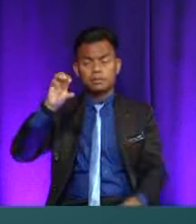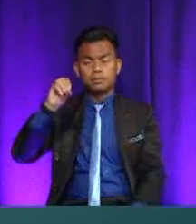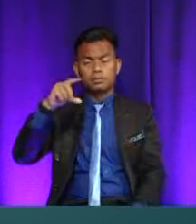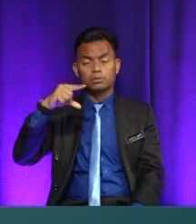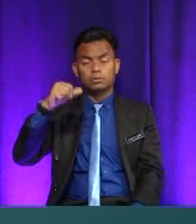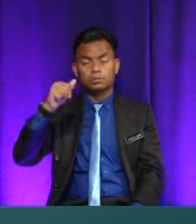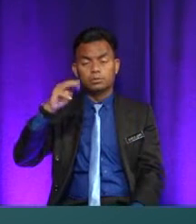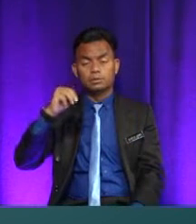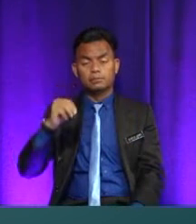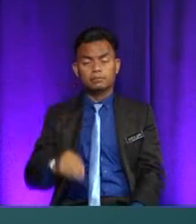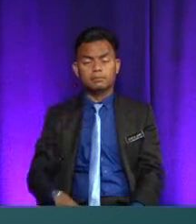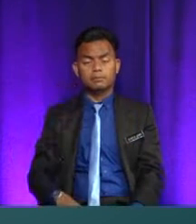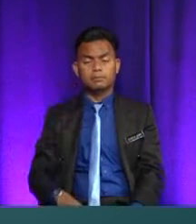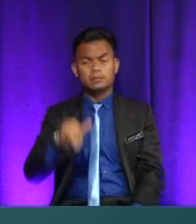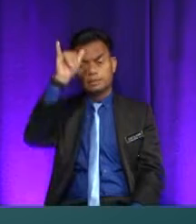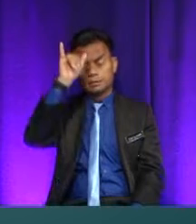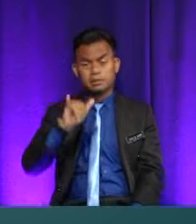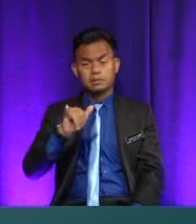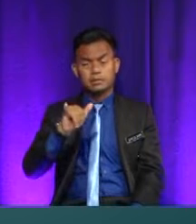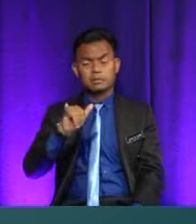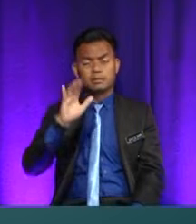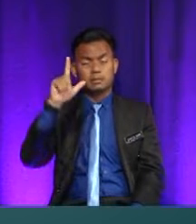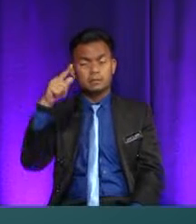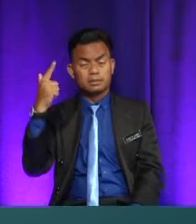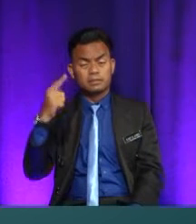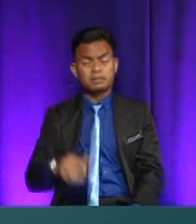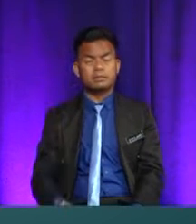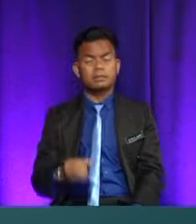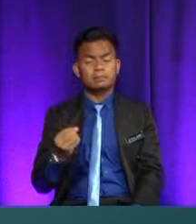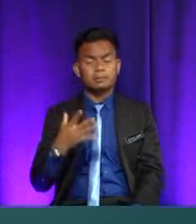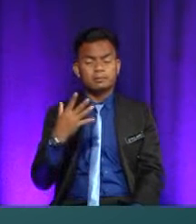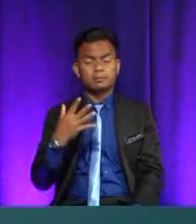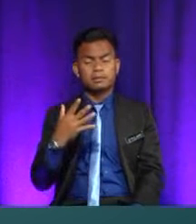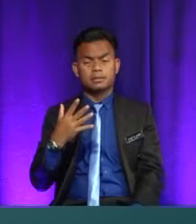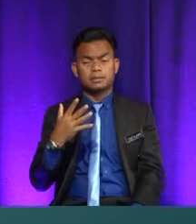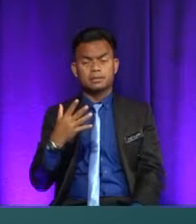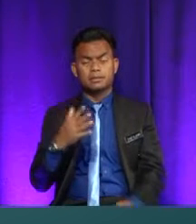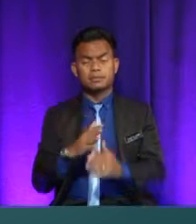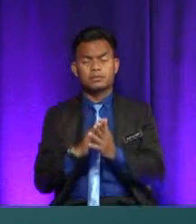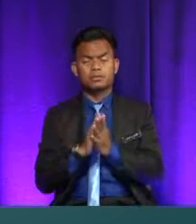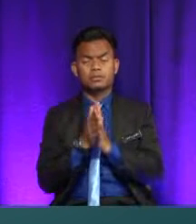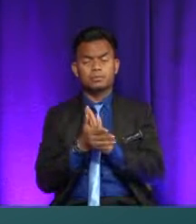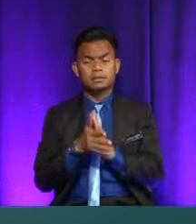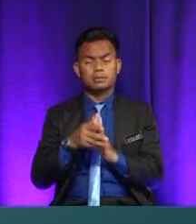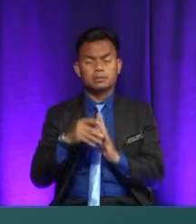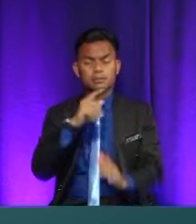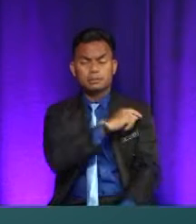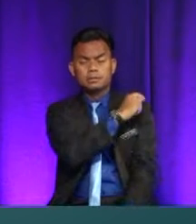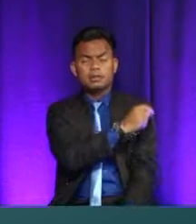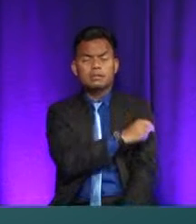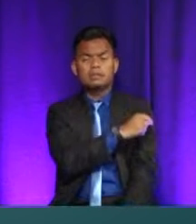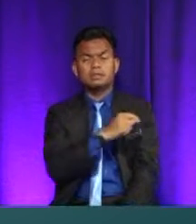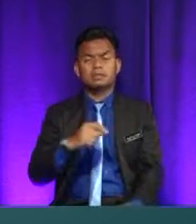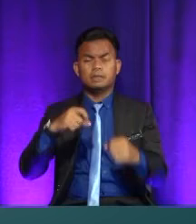ada debu tak ada kotoran berapakah tenaga soalnya simpel berapakah tenaga kinetik maksimum foto elektron